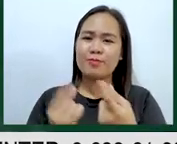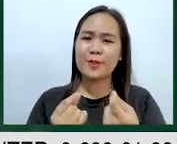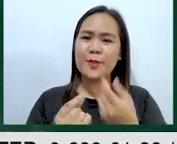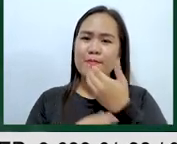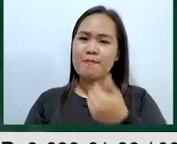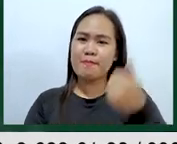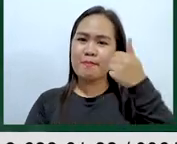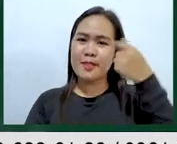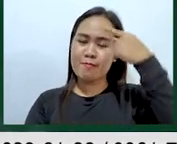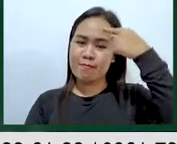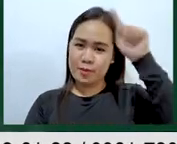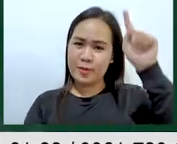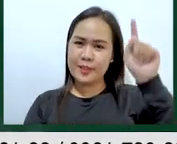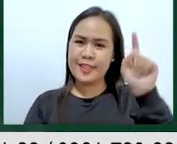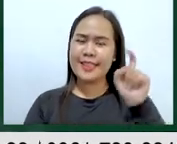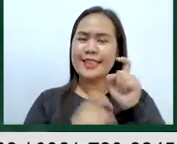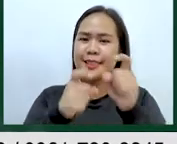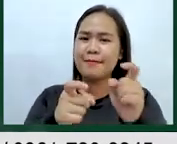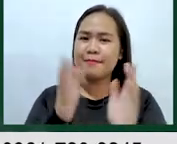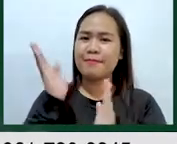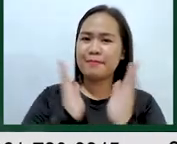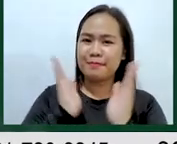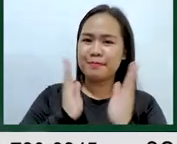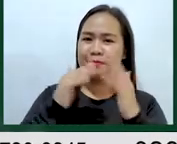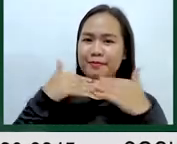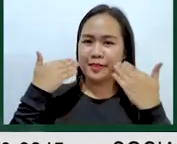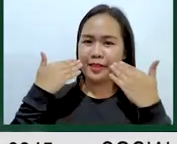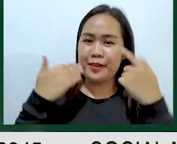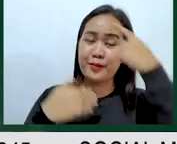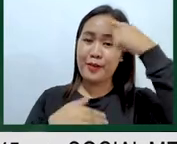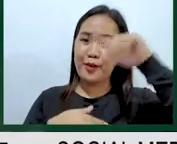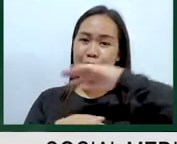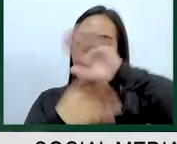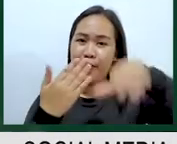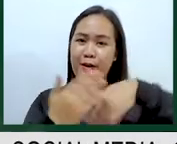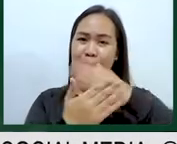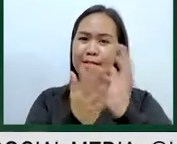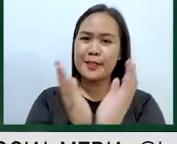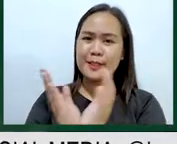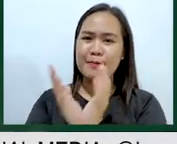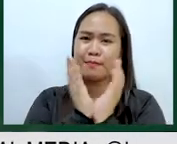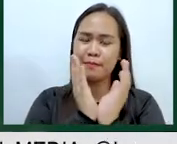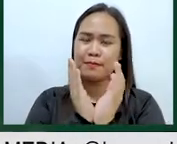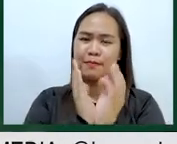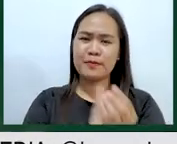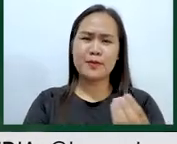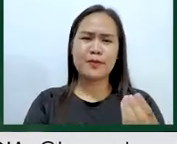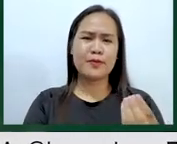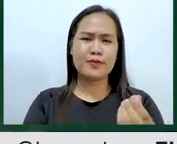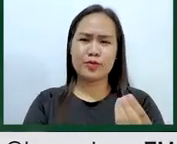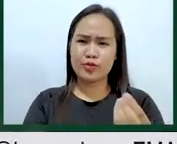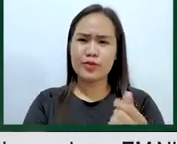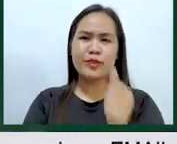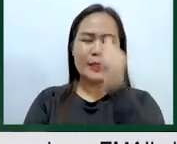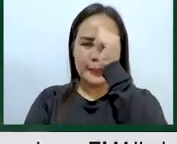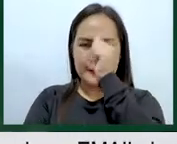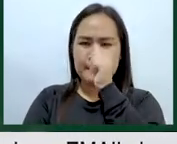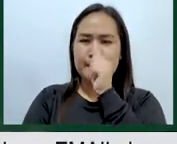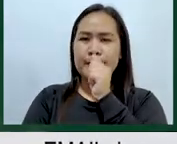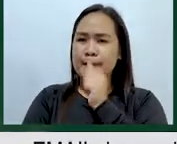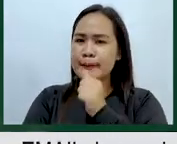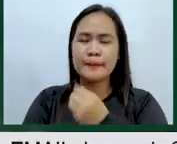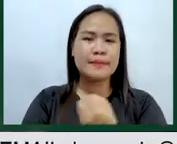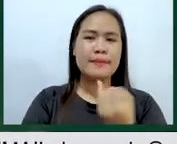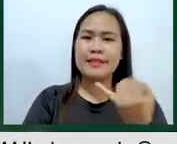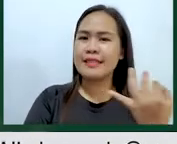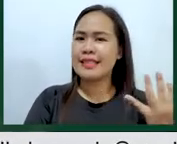best na maihatid ang service with a smile para po sa ating komunidad. So konting tiis lang, no,